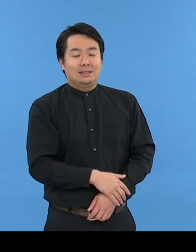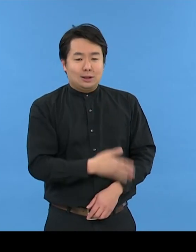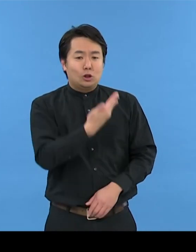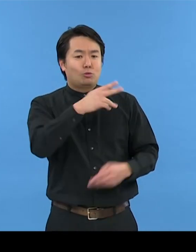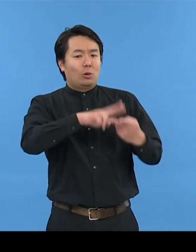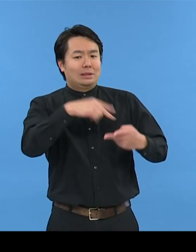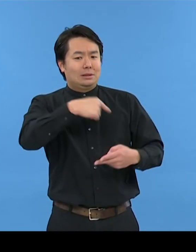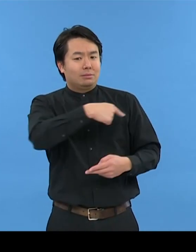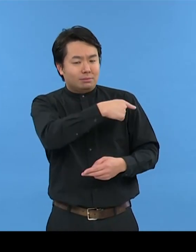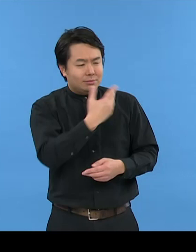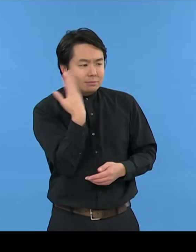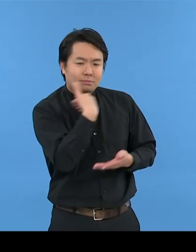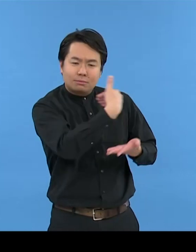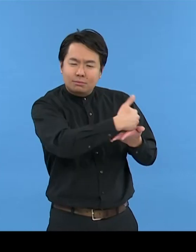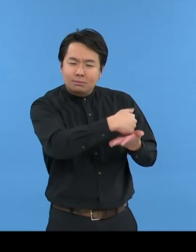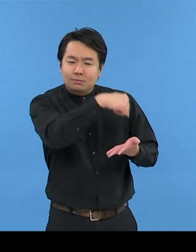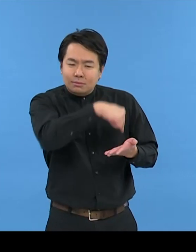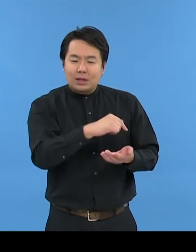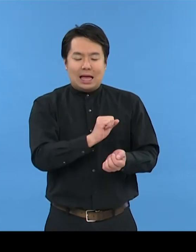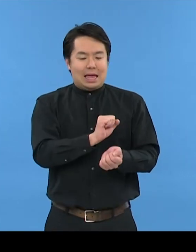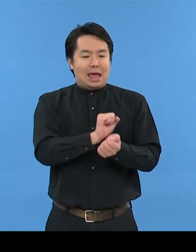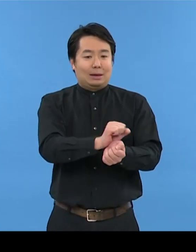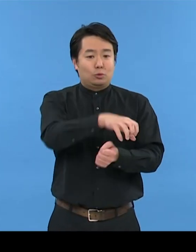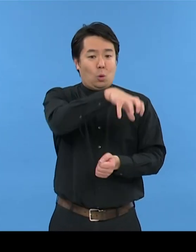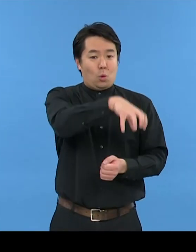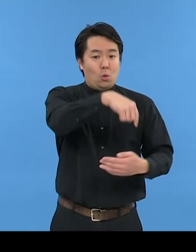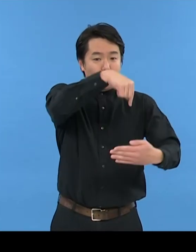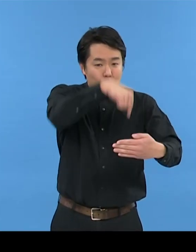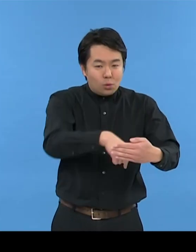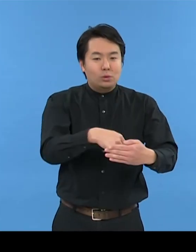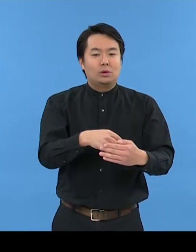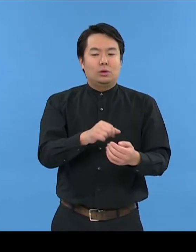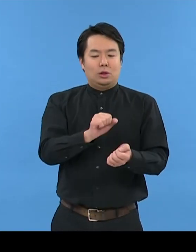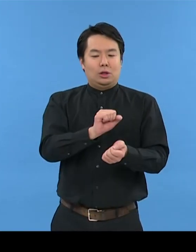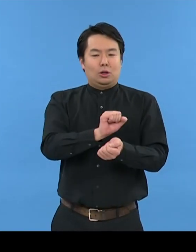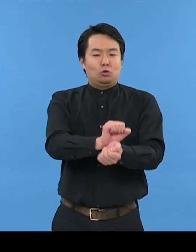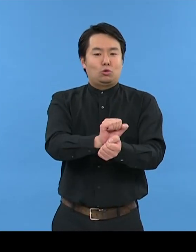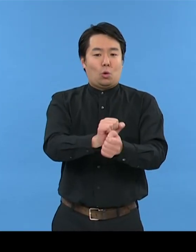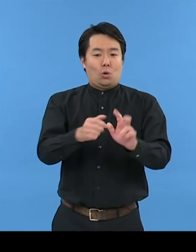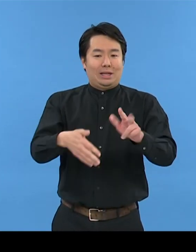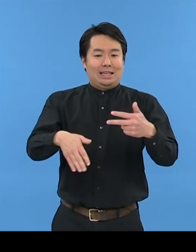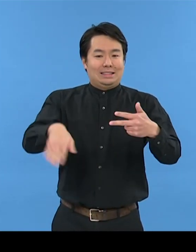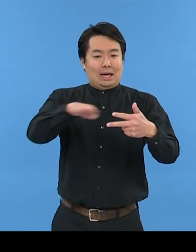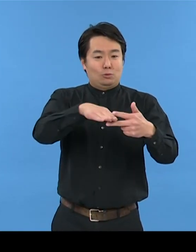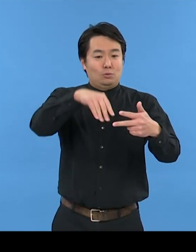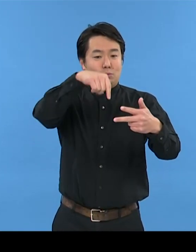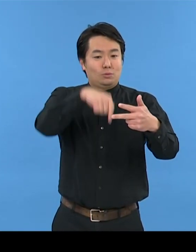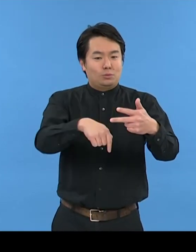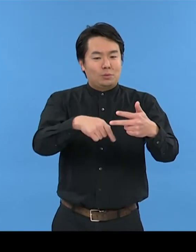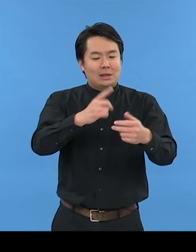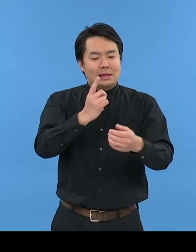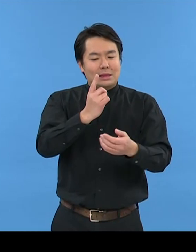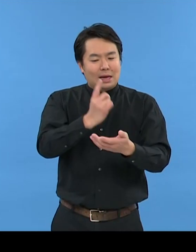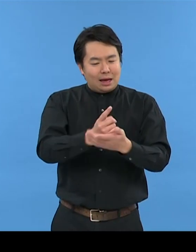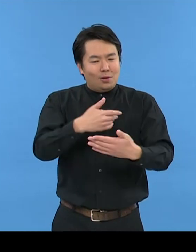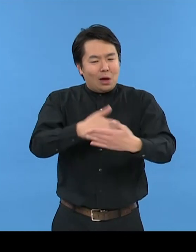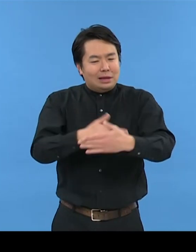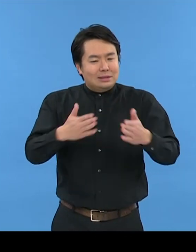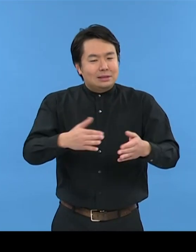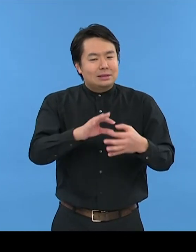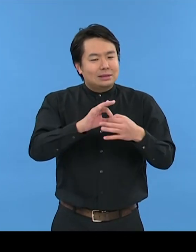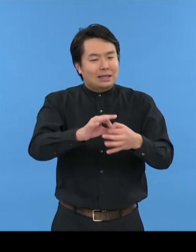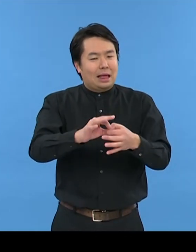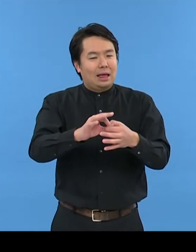先生のほかのお話の中で言ったら刑務所内就労施設内の中だけの